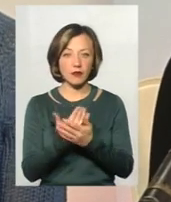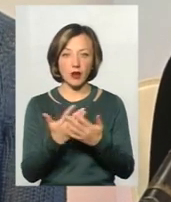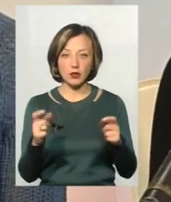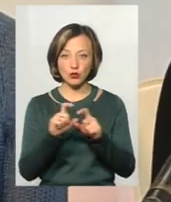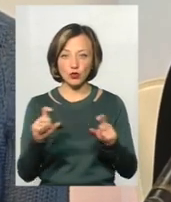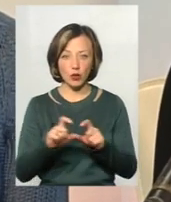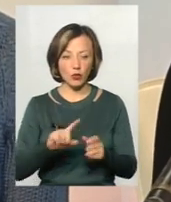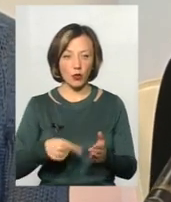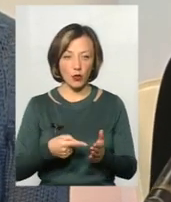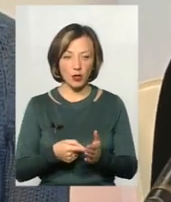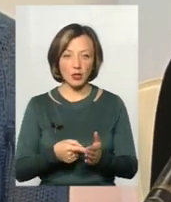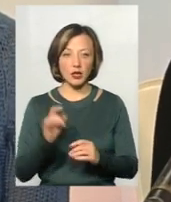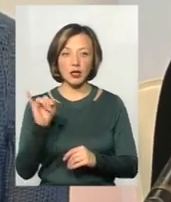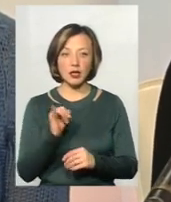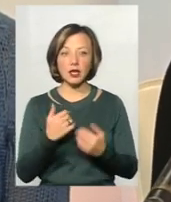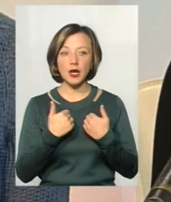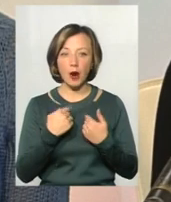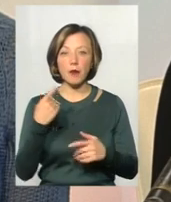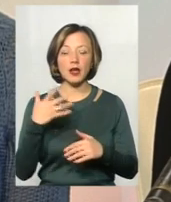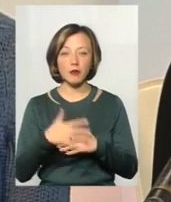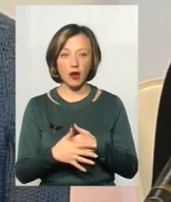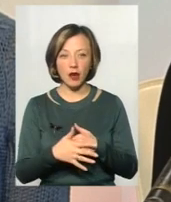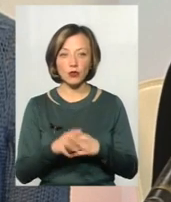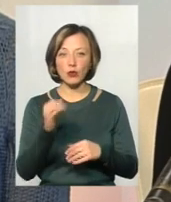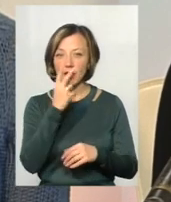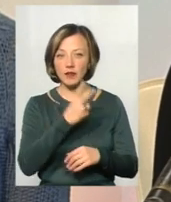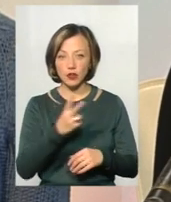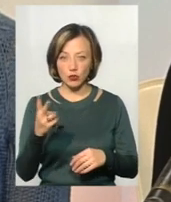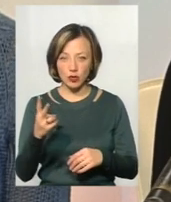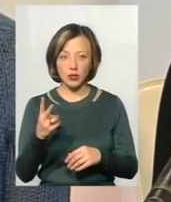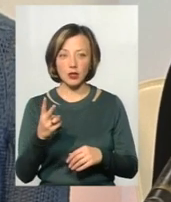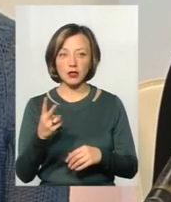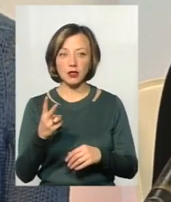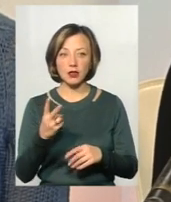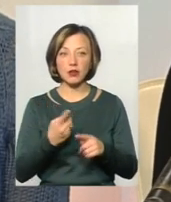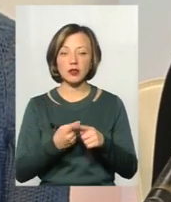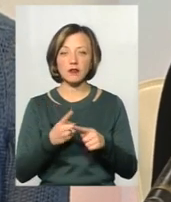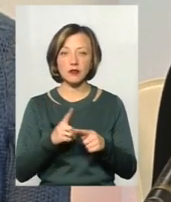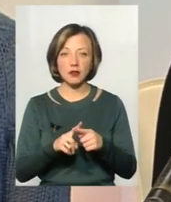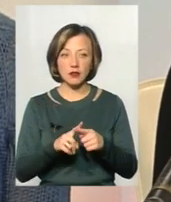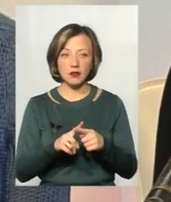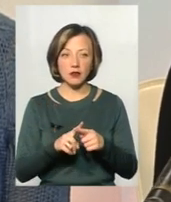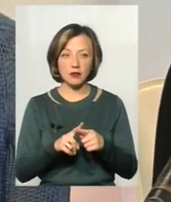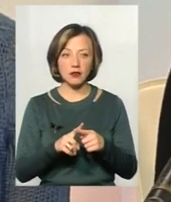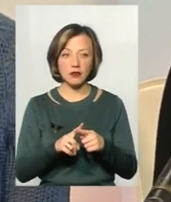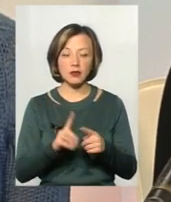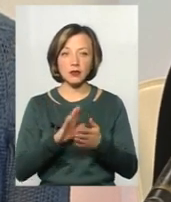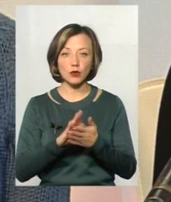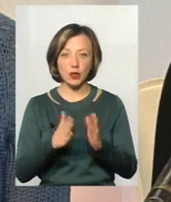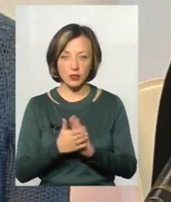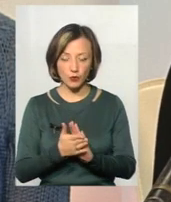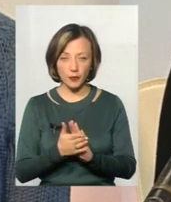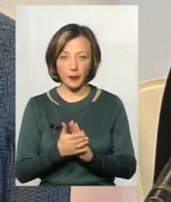школи нашого міста. И я понимаю и вижу, извиняюсь, понимаю и эту